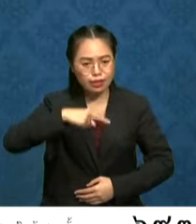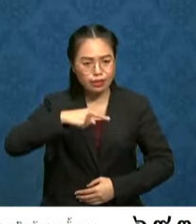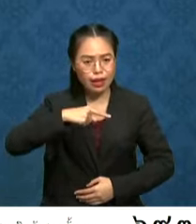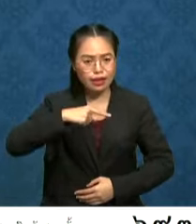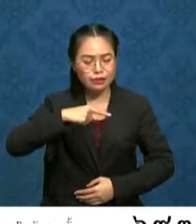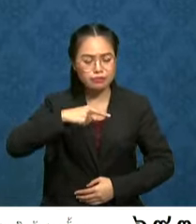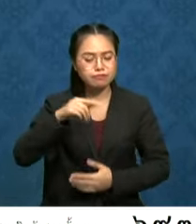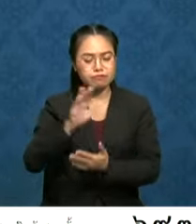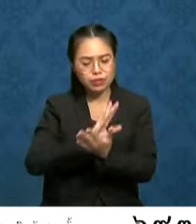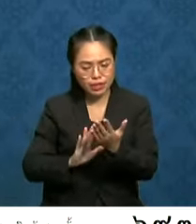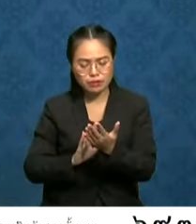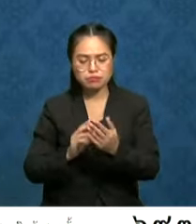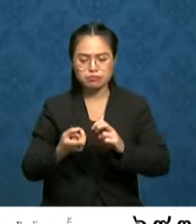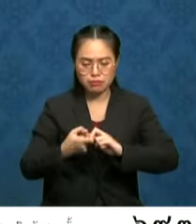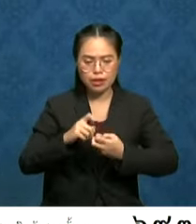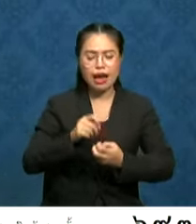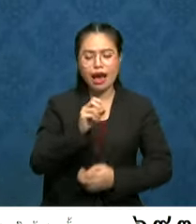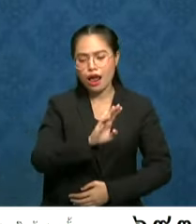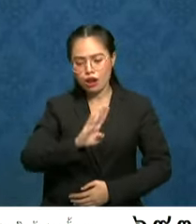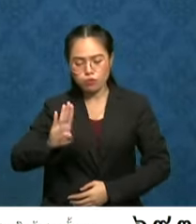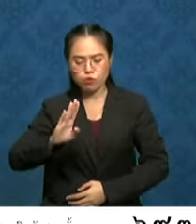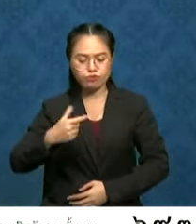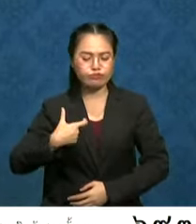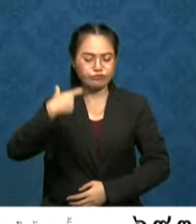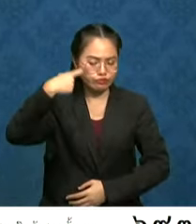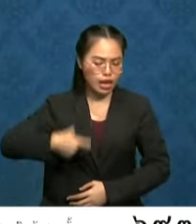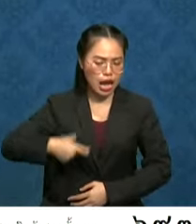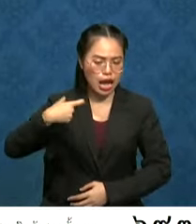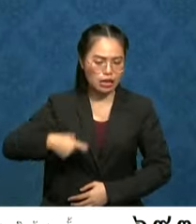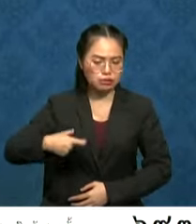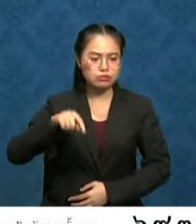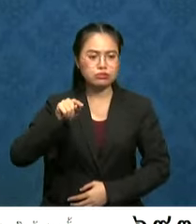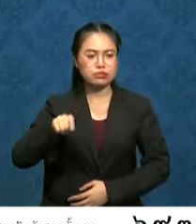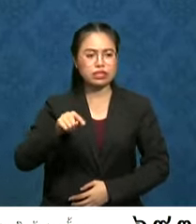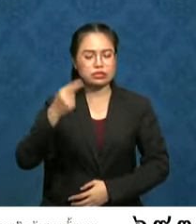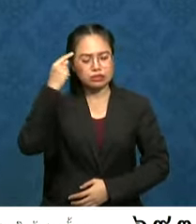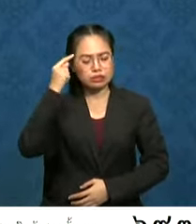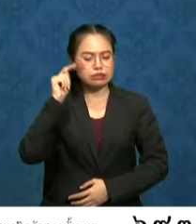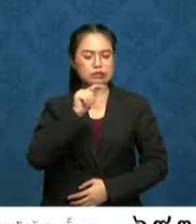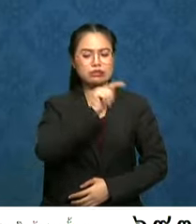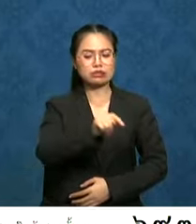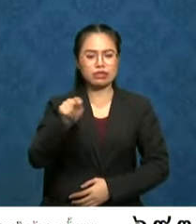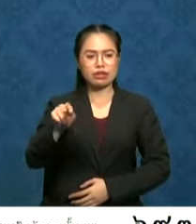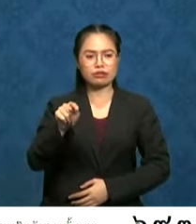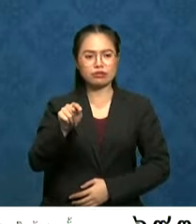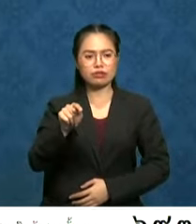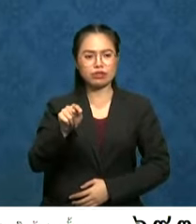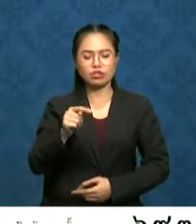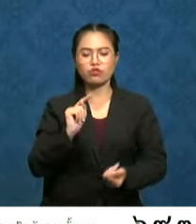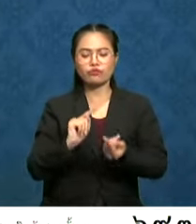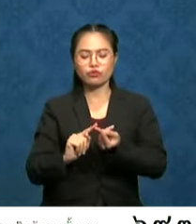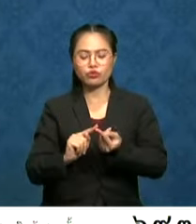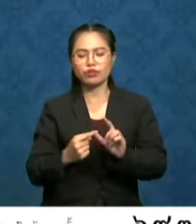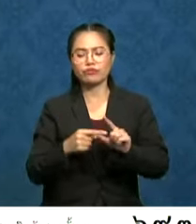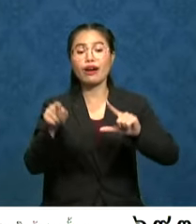อคติบางอย่างใช้อำนาจที่พวกเขามีมาทุบทำลายประหารชีวิตพรรคการเมืองพรรคหนึ่งก็คือพรรคก้าว